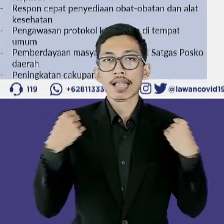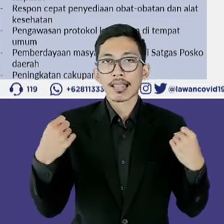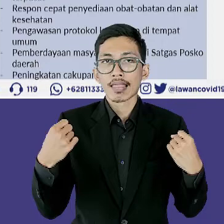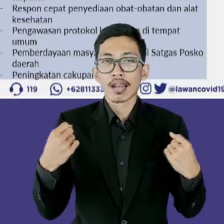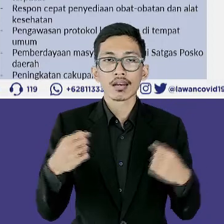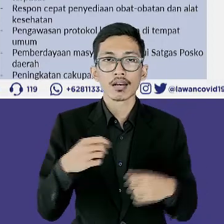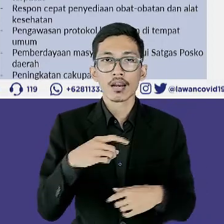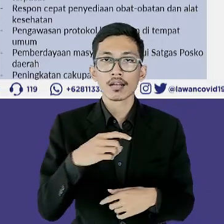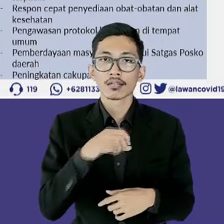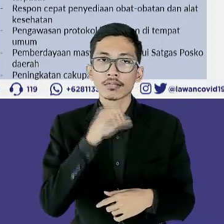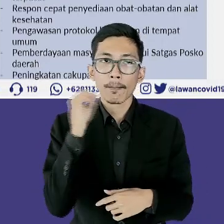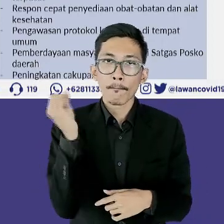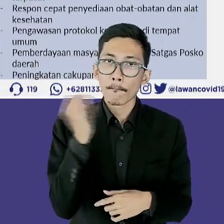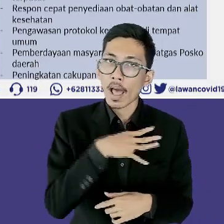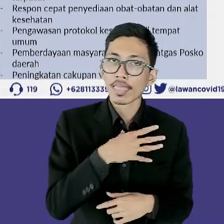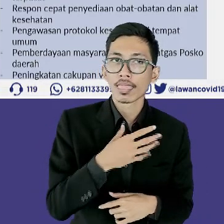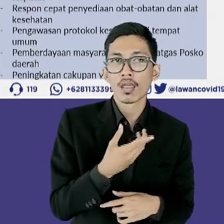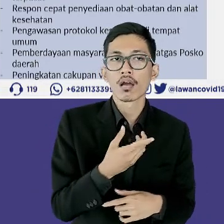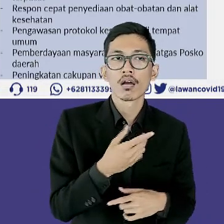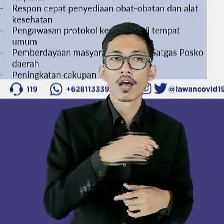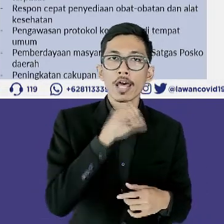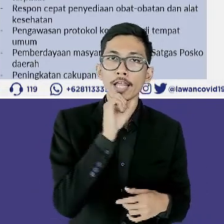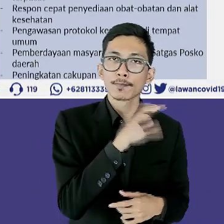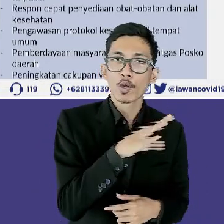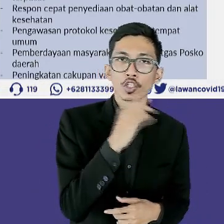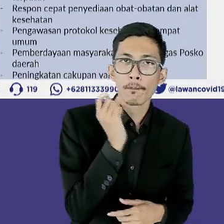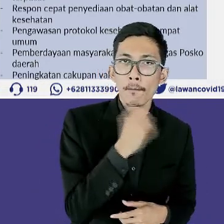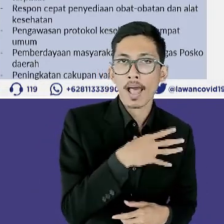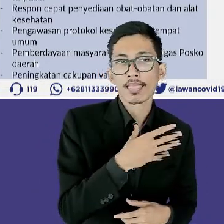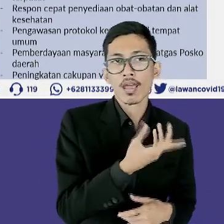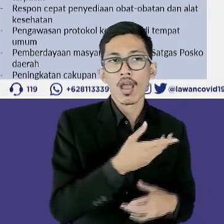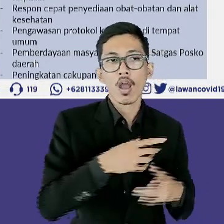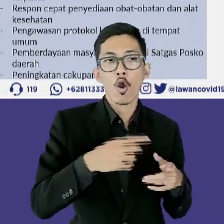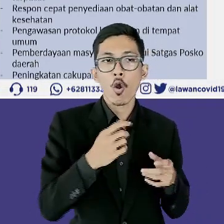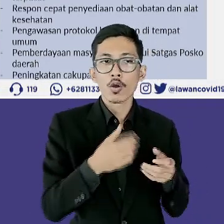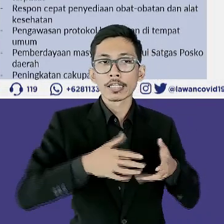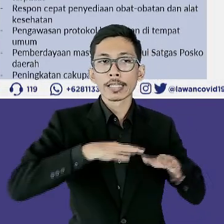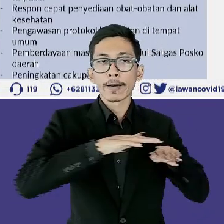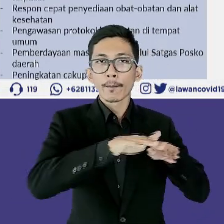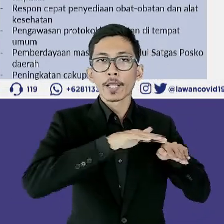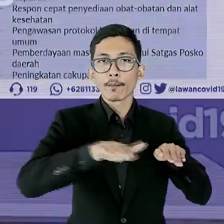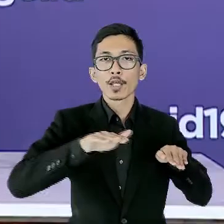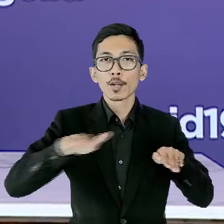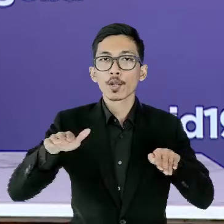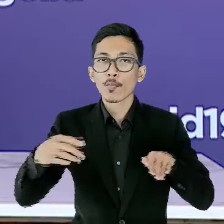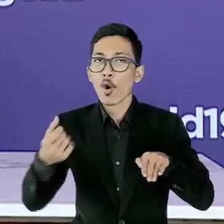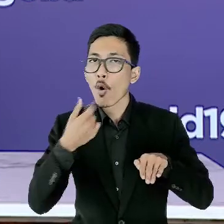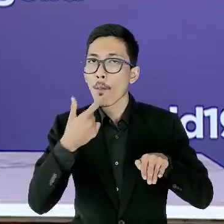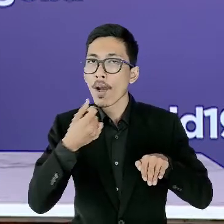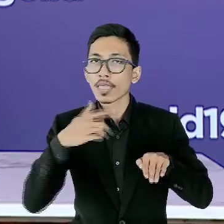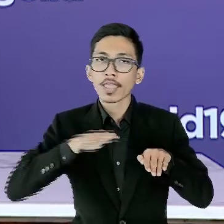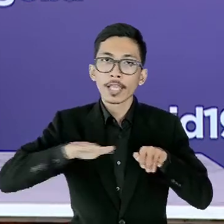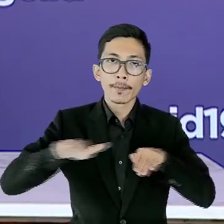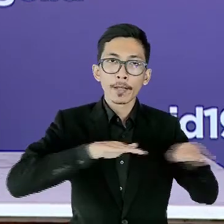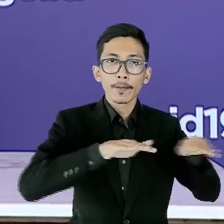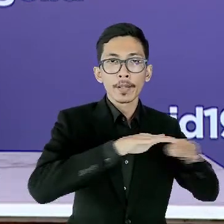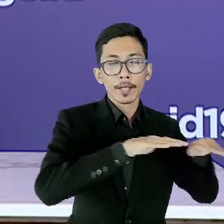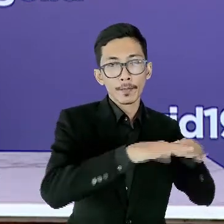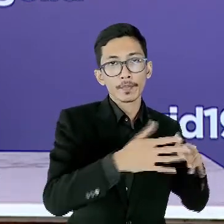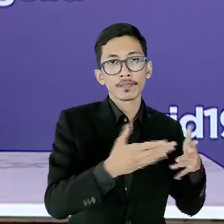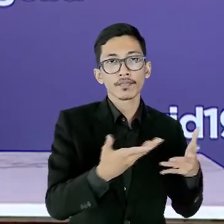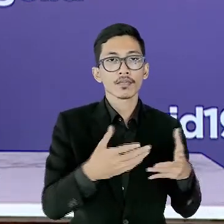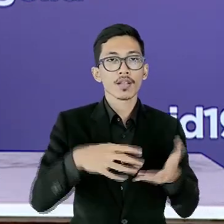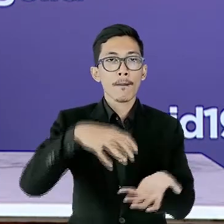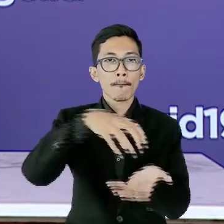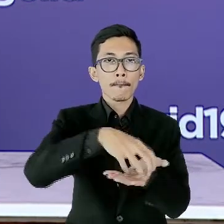respon cepat penyediaan obat-obatan dan alat kesehatan, serta penyediaan tempat isolasi terpusat di beberapa daerah dengan